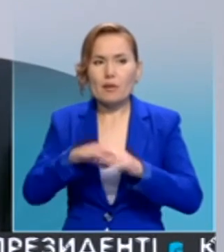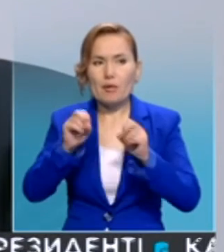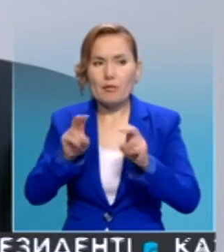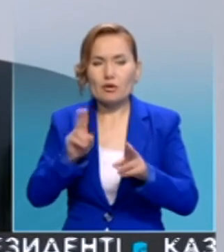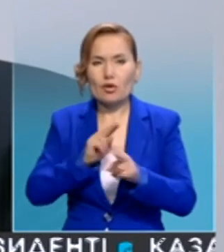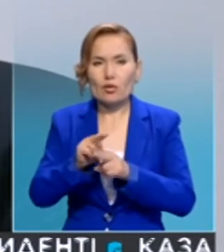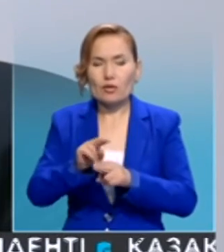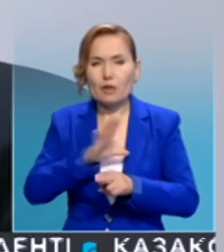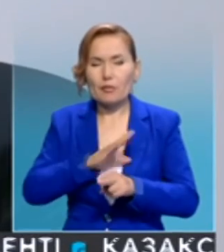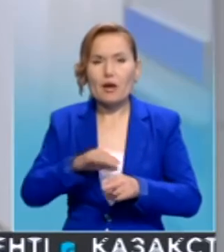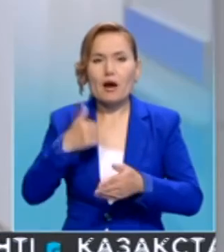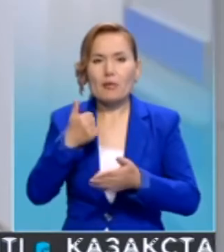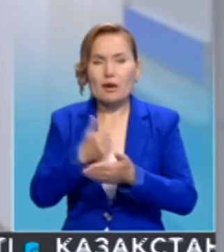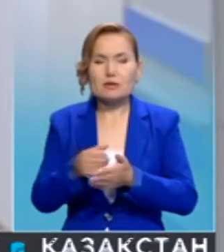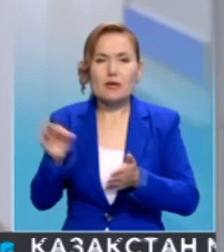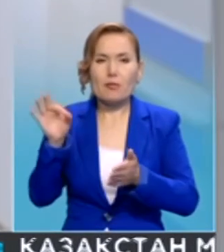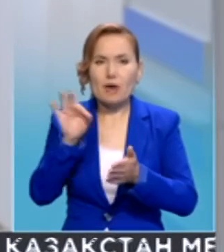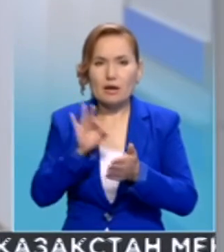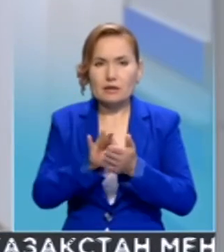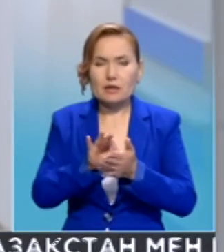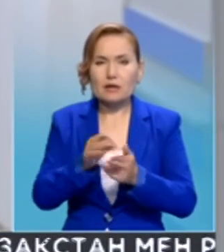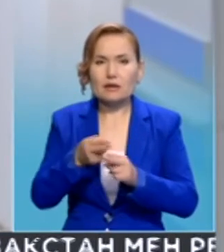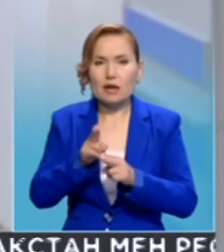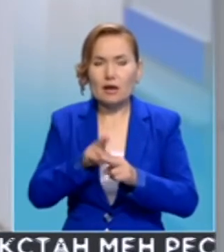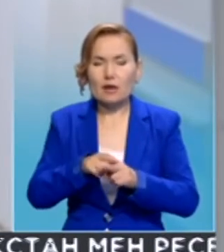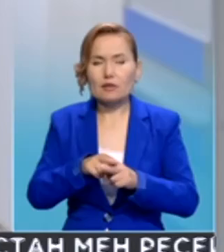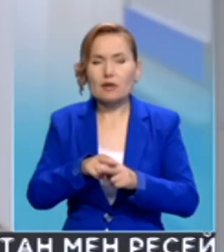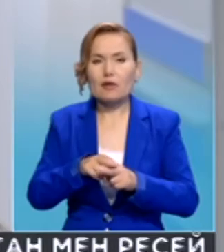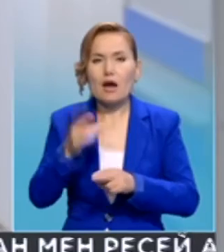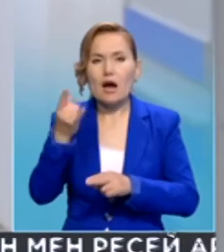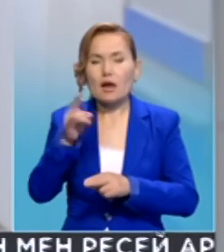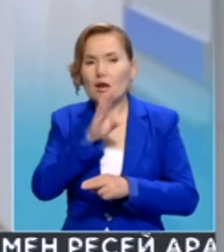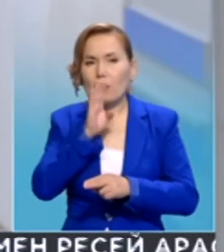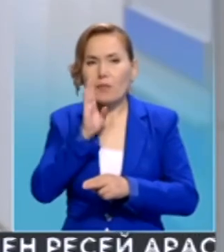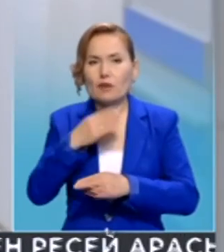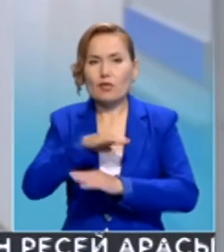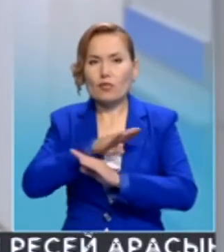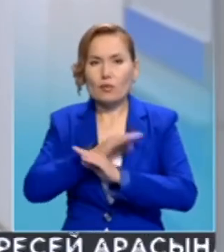оқыттық. Мақсатымыз ол ана мен нәресте өлімін төмендету.